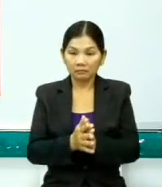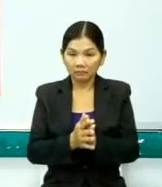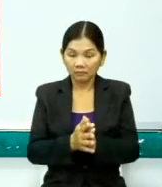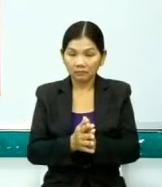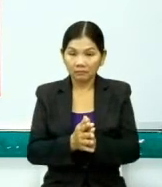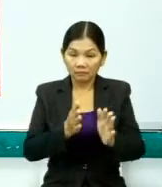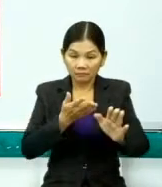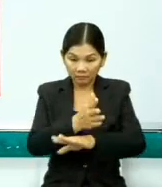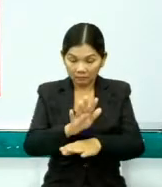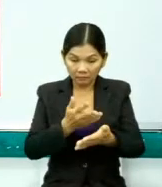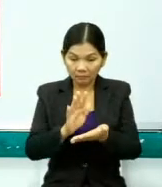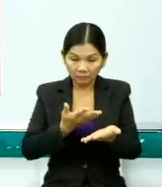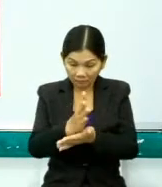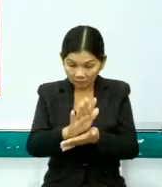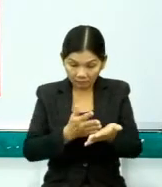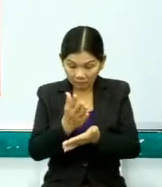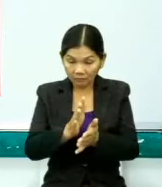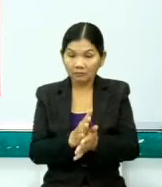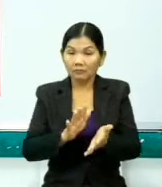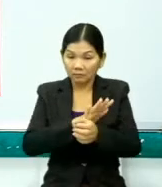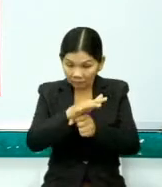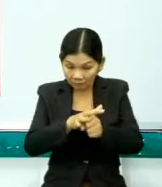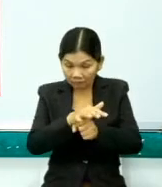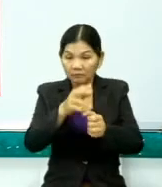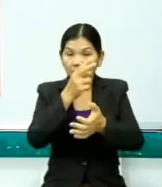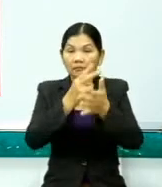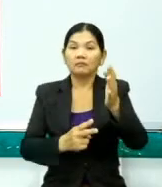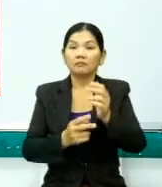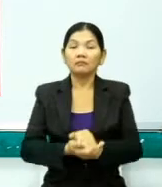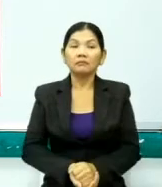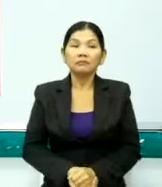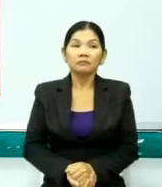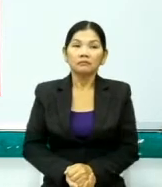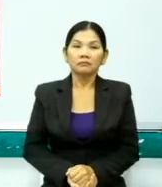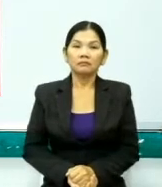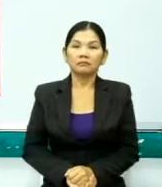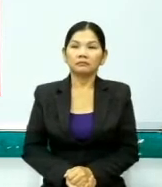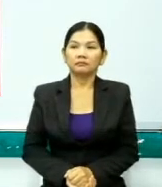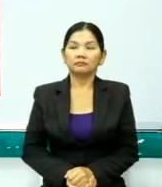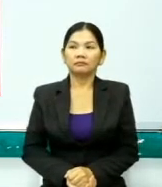mà hộp chá, con cho chật, nhắm hộp ở vầy khá con.